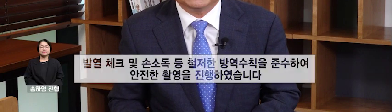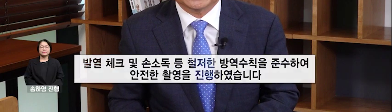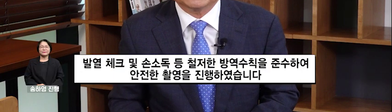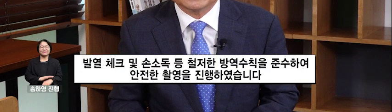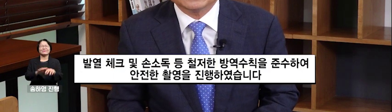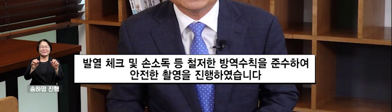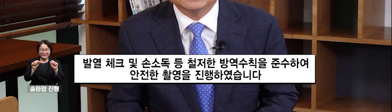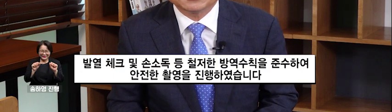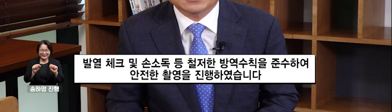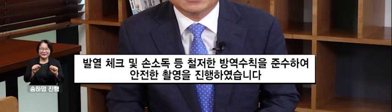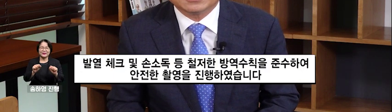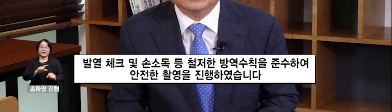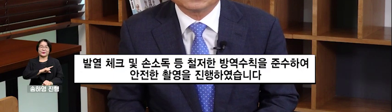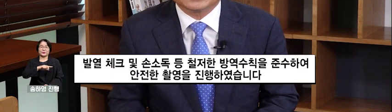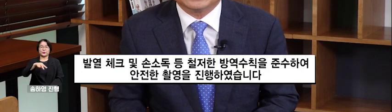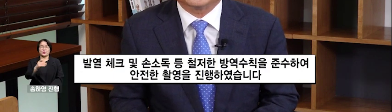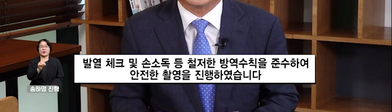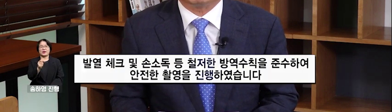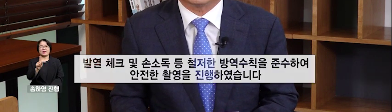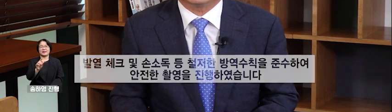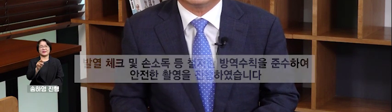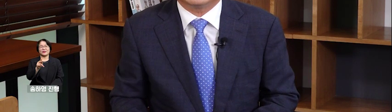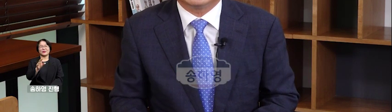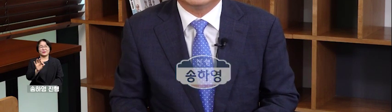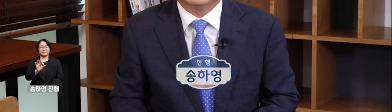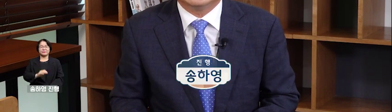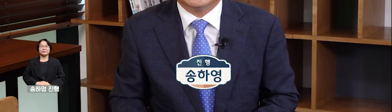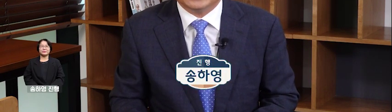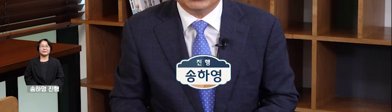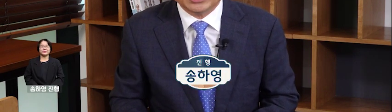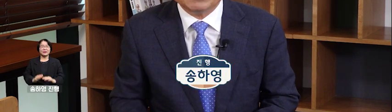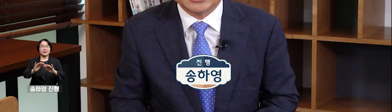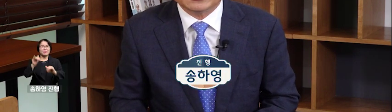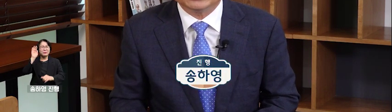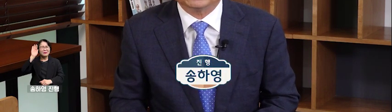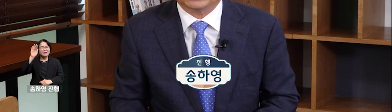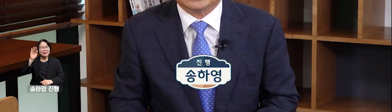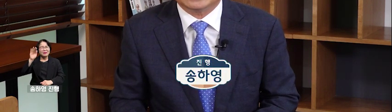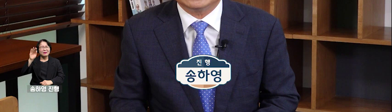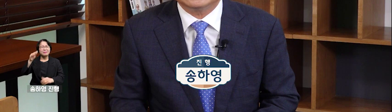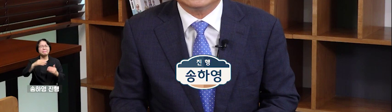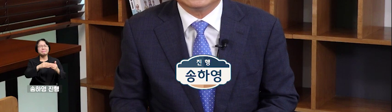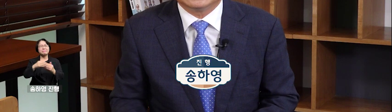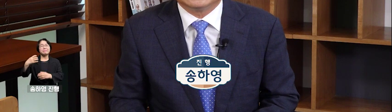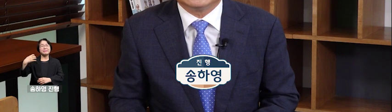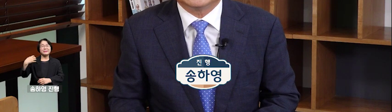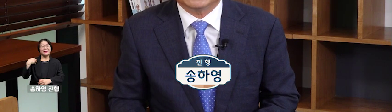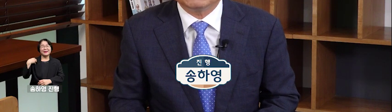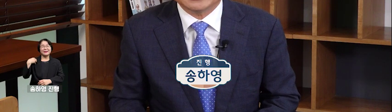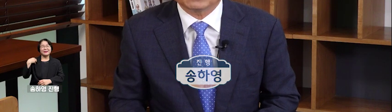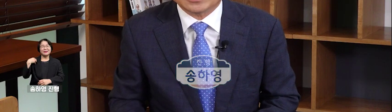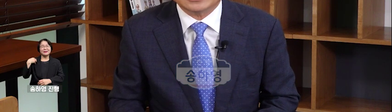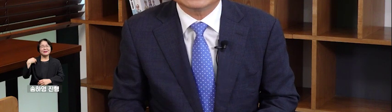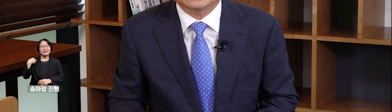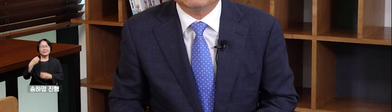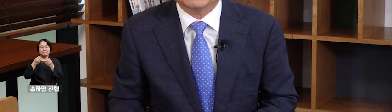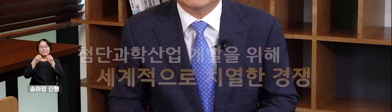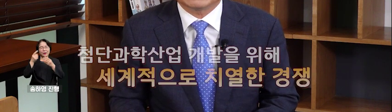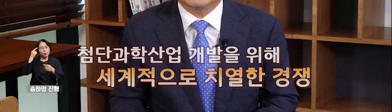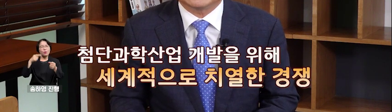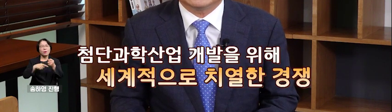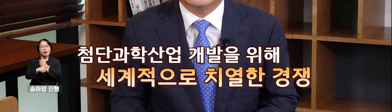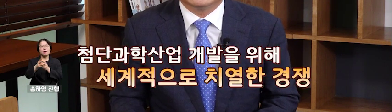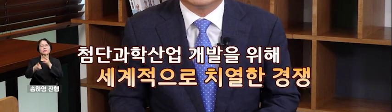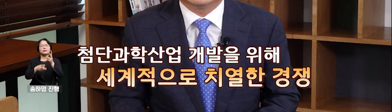시청자 여러분 안녕하십니까 소화 0입니다 인류의 미래를 주도할 첨단 과학 산업